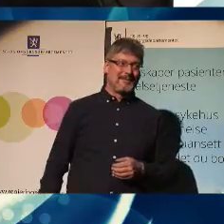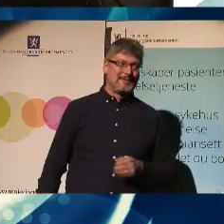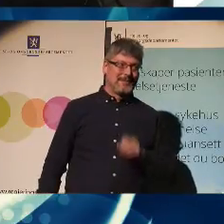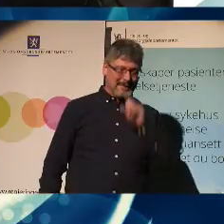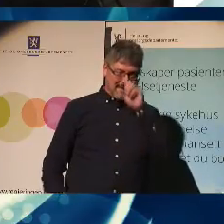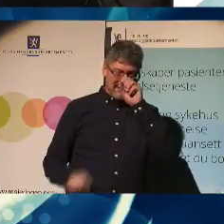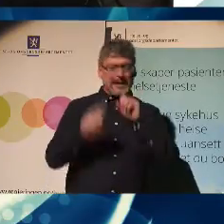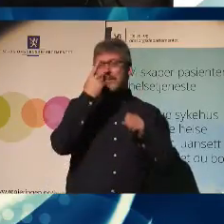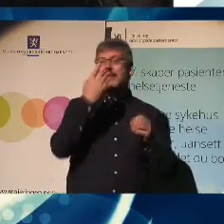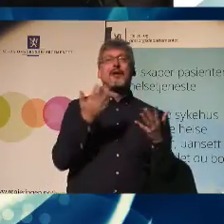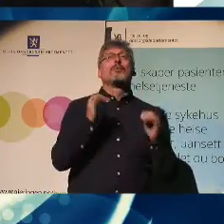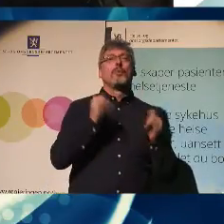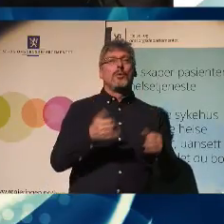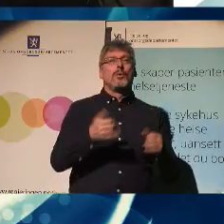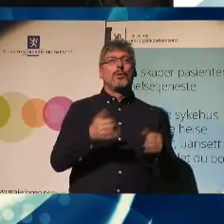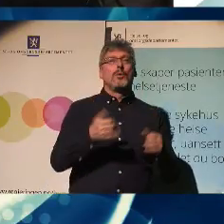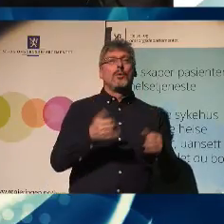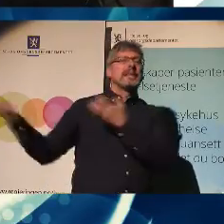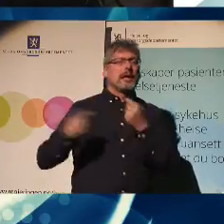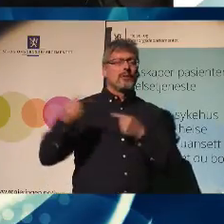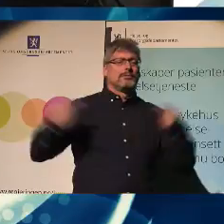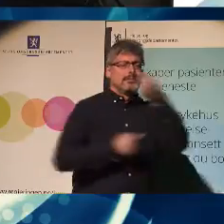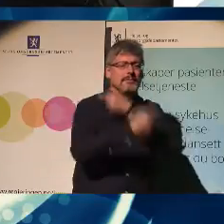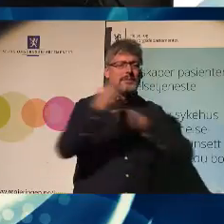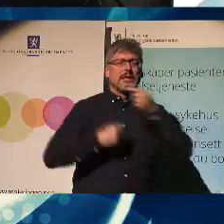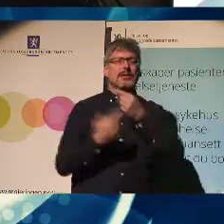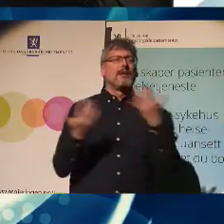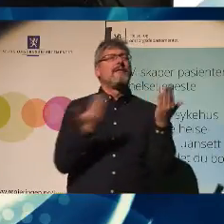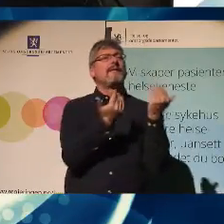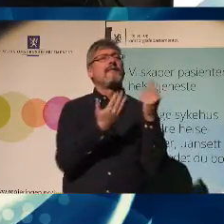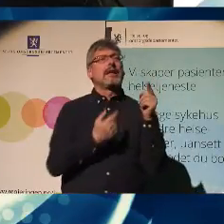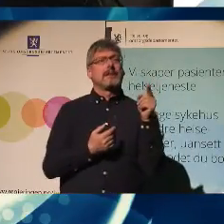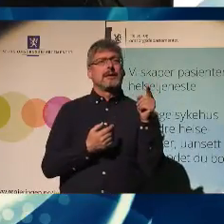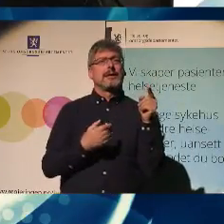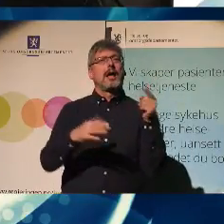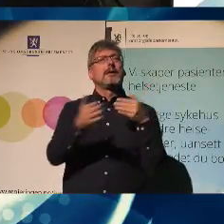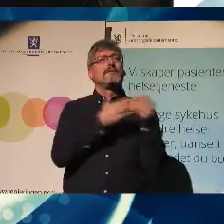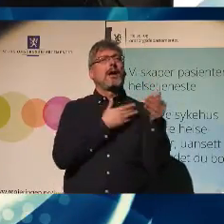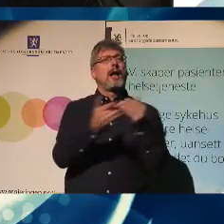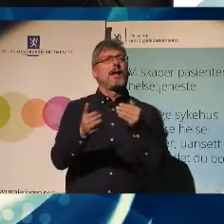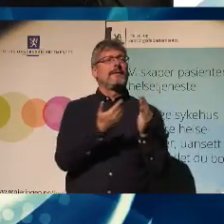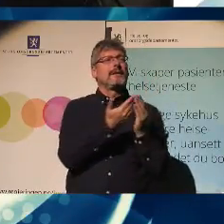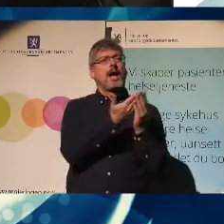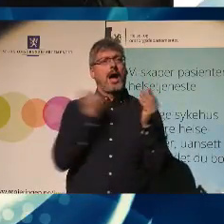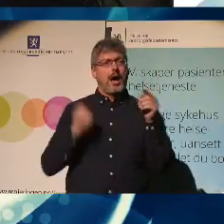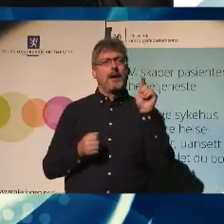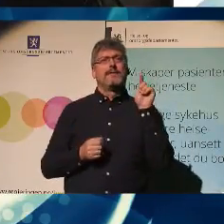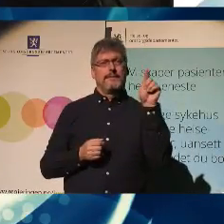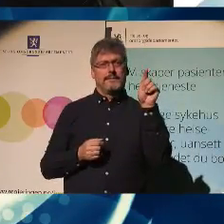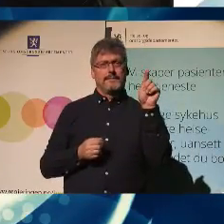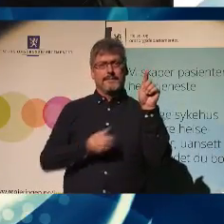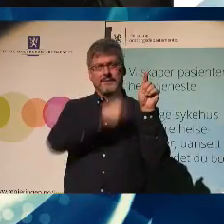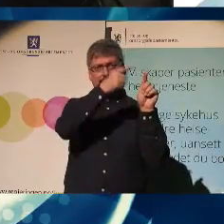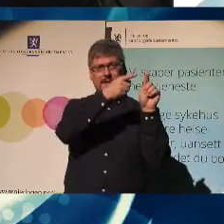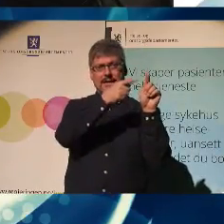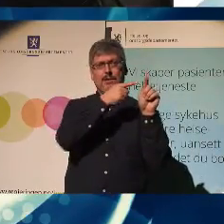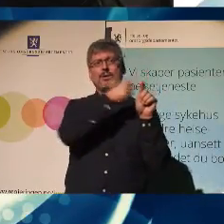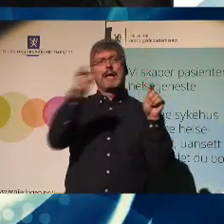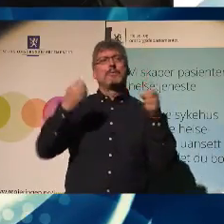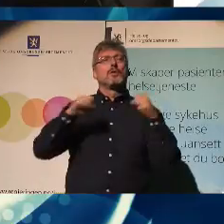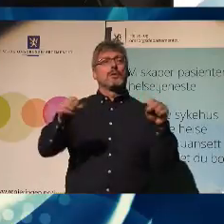Men det mener han at vi trenger å diskutere hva vi forventer faglig av ledere og lederes utøvelse av